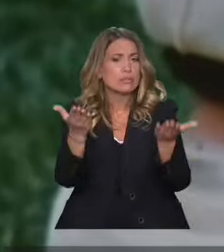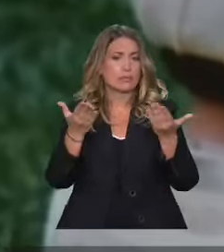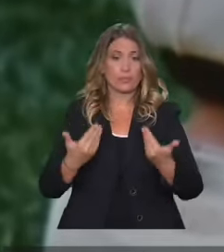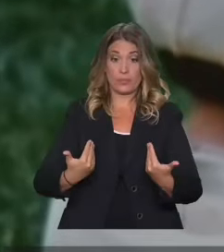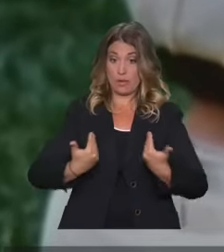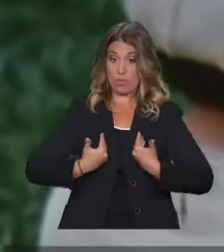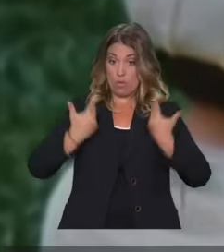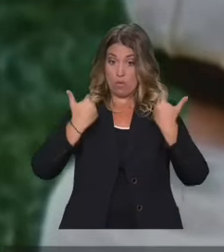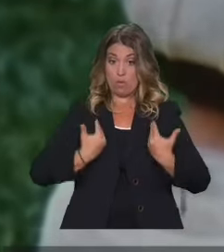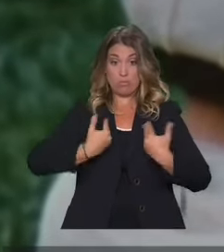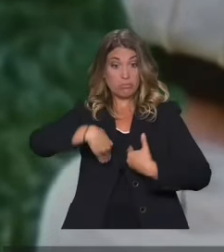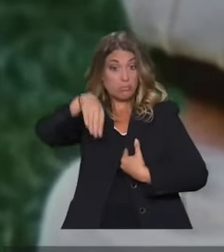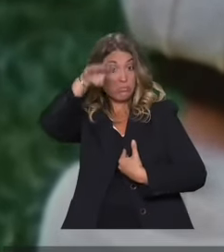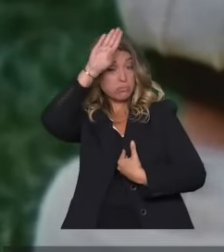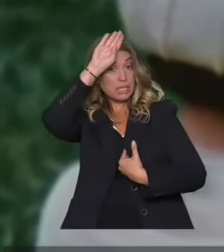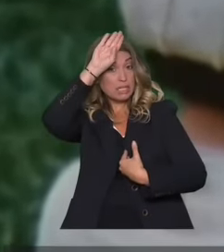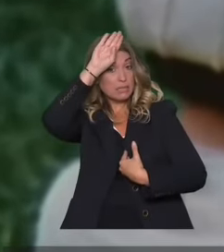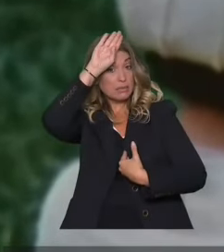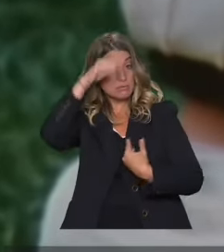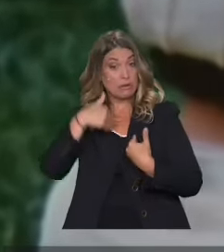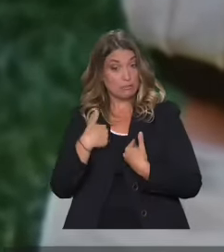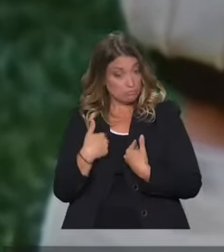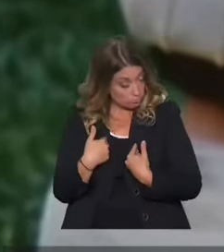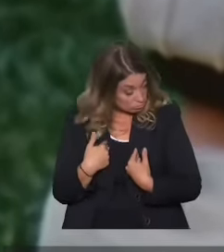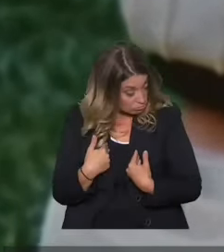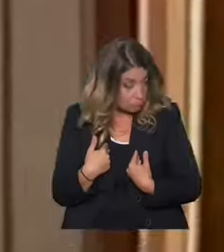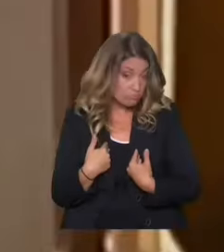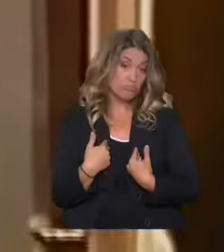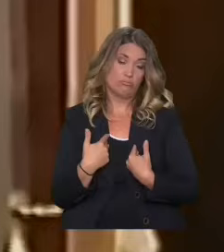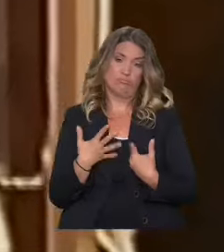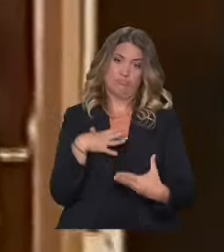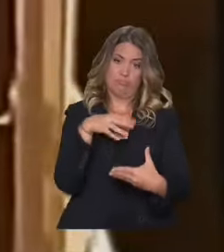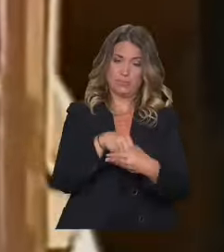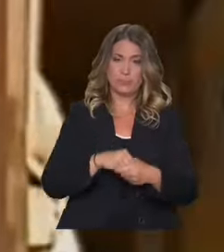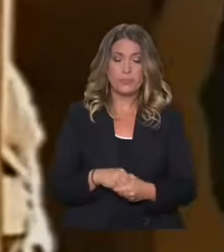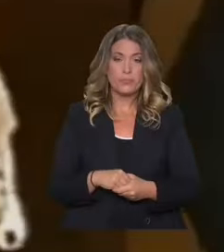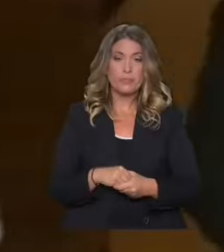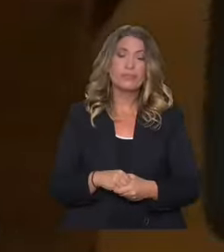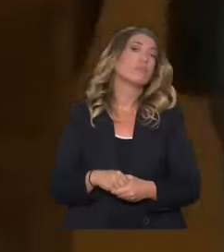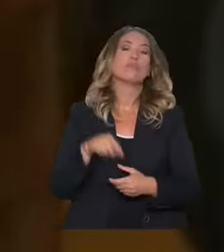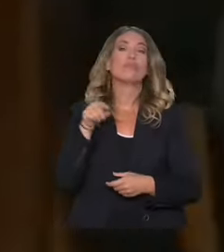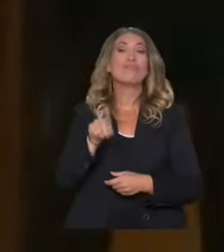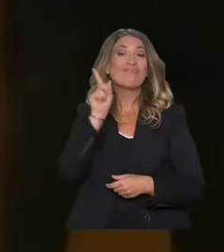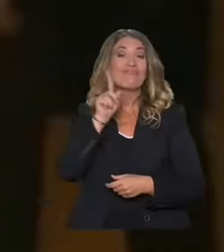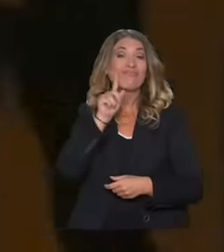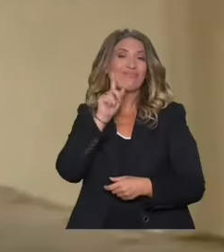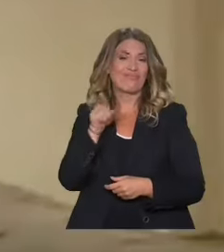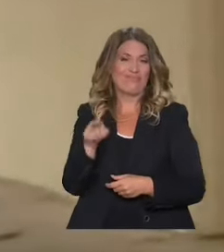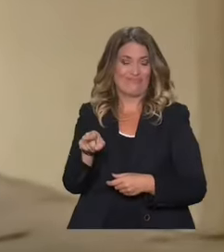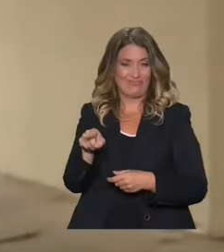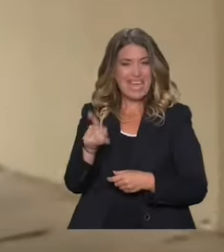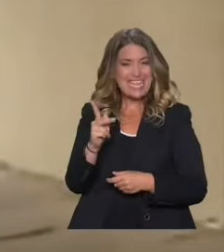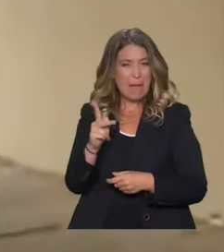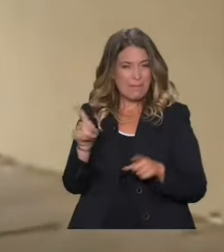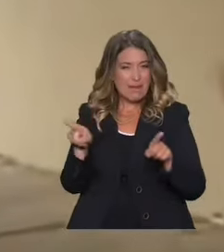of Wales. To become your liege man of life and limb. Ο γάμος με τη γυναίκα της καρδιάς του έμελε να γίνει με καθυστέρηση 2